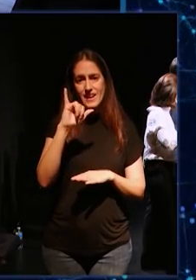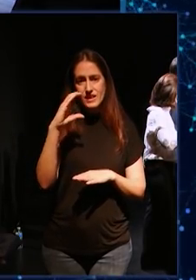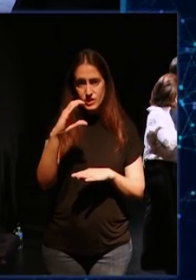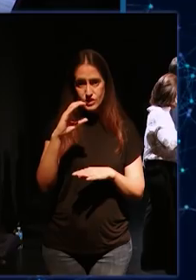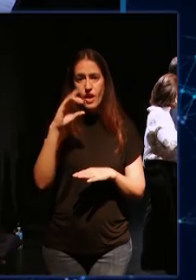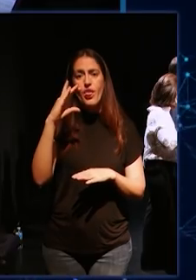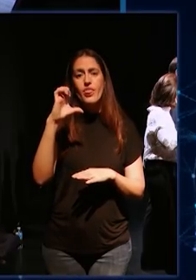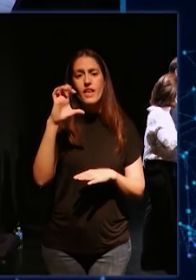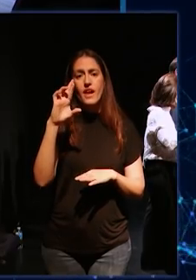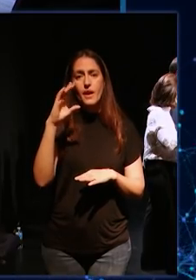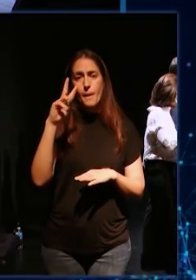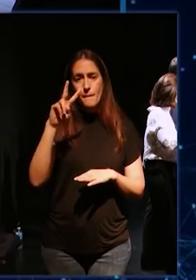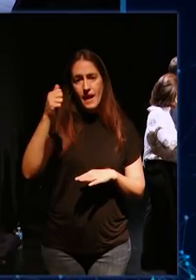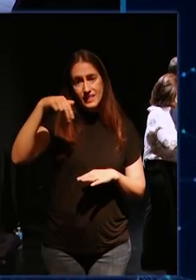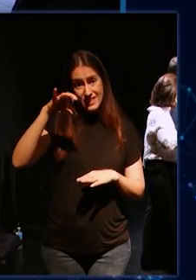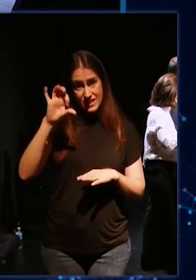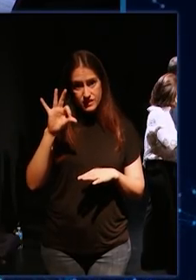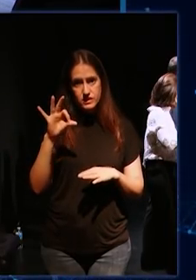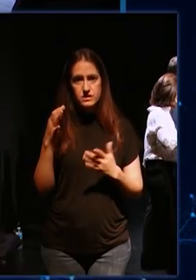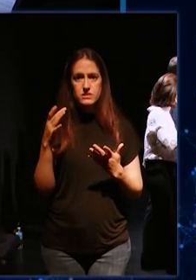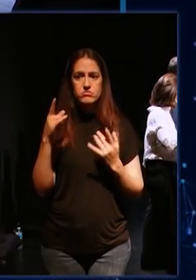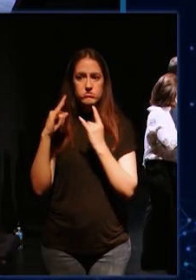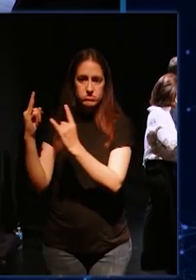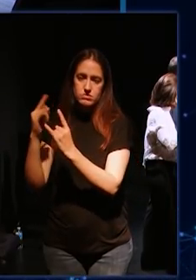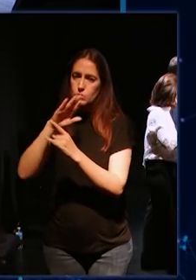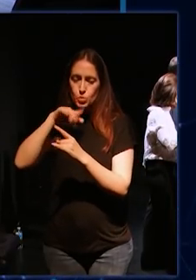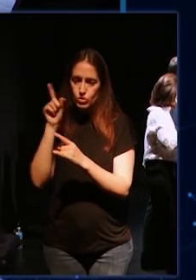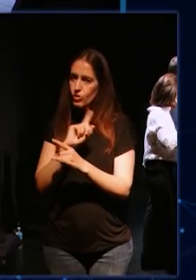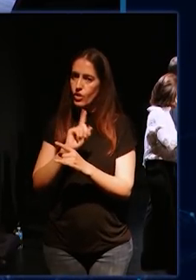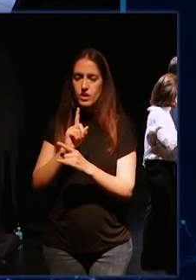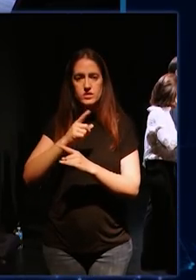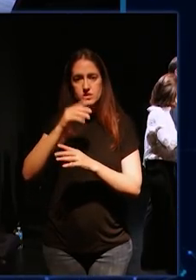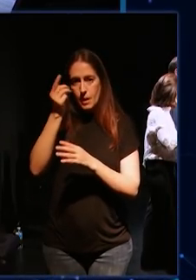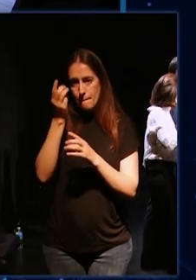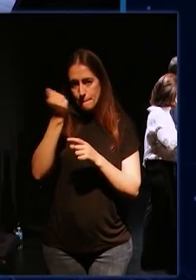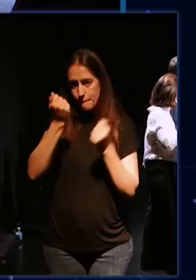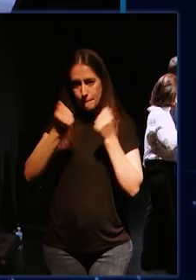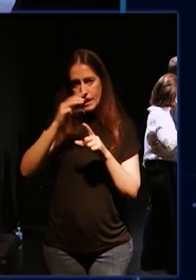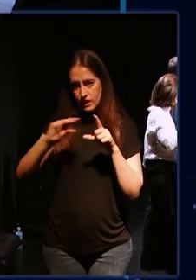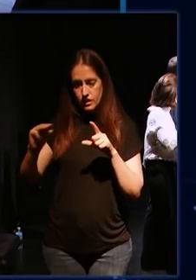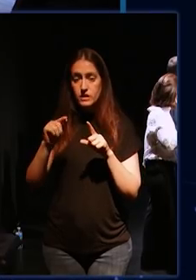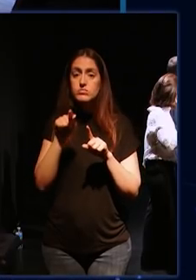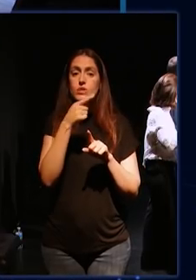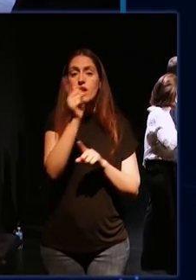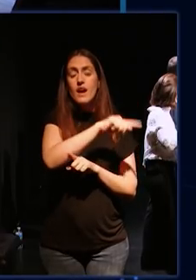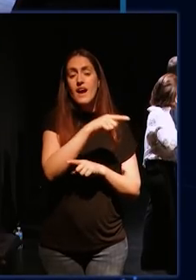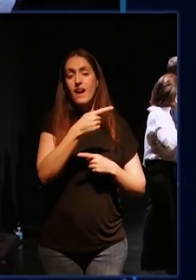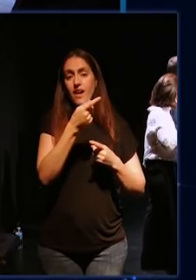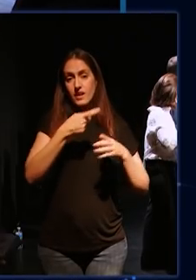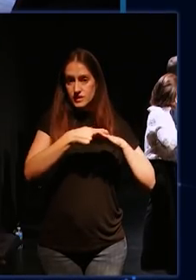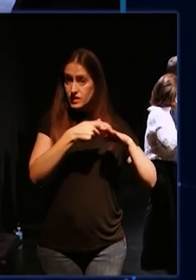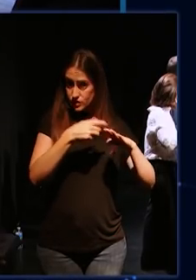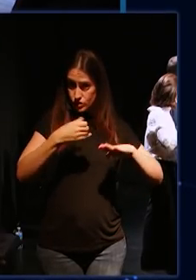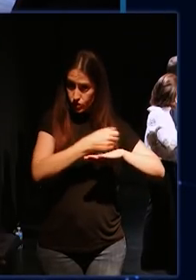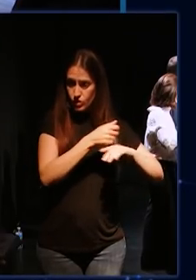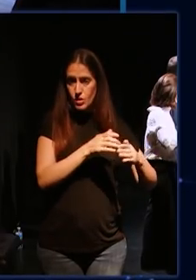espai que nosaltres creiem que allà no s'hauria de posar un pàrquing públic. Tenim la part de l'estació en què podríem ampliar-ho. A més, ja es veu